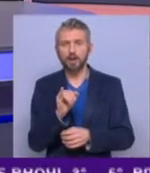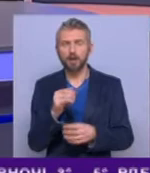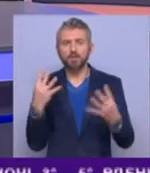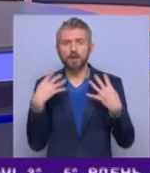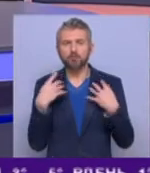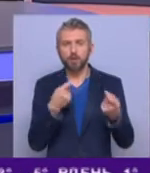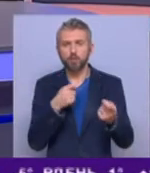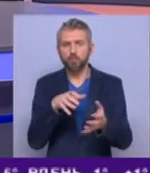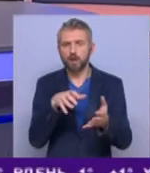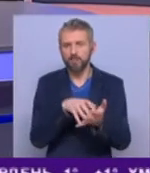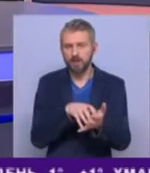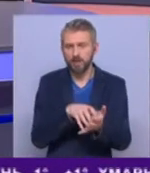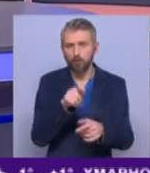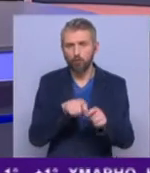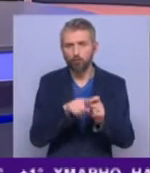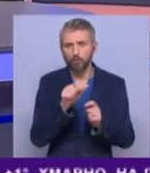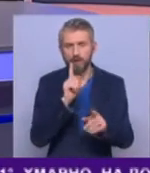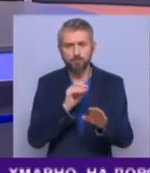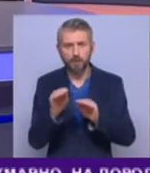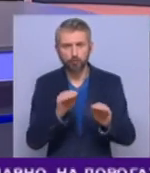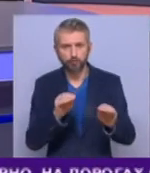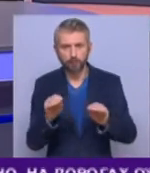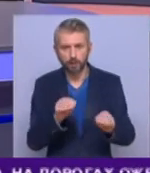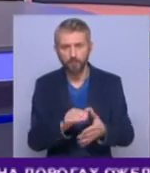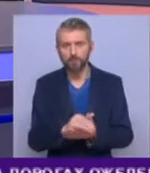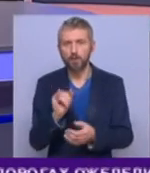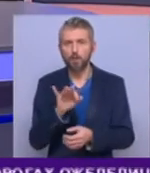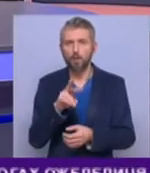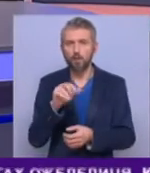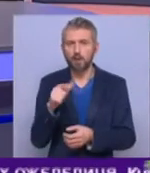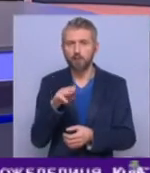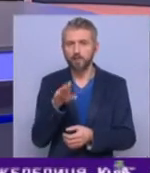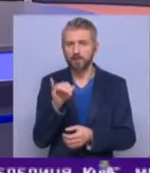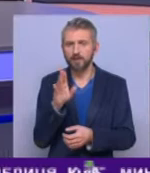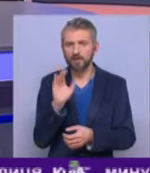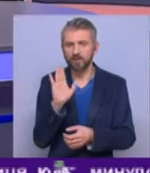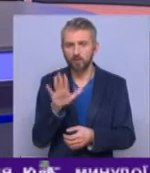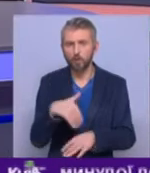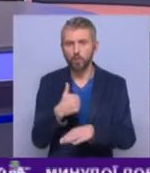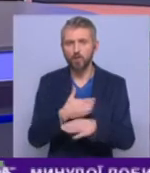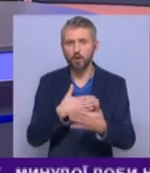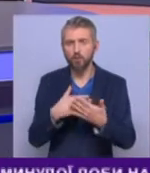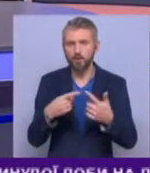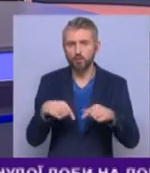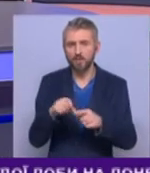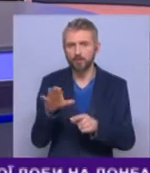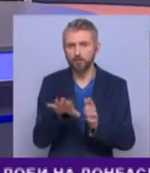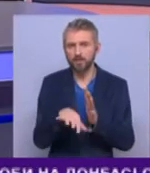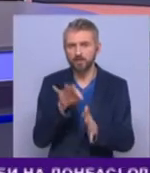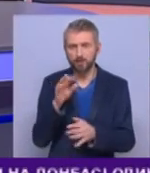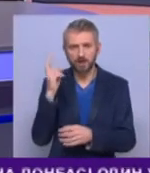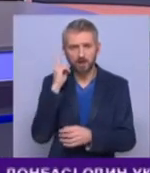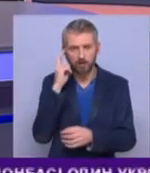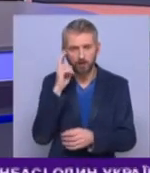начальник управління, він же є, контролю за благоустроєм. І Олег Матійців, голова громадської ініціативи «Європейський вибір» Києва,